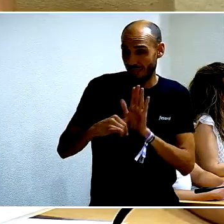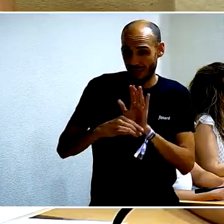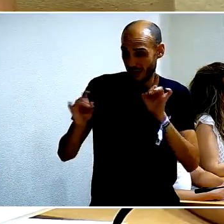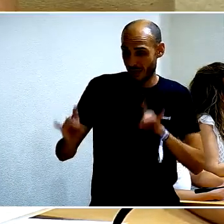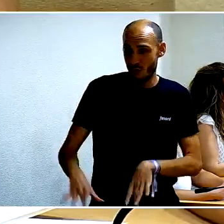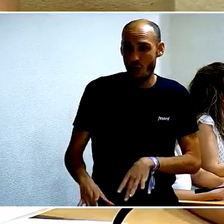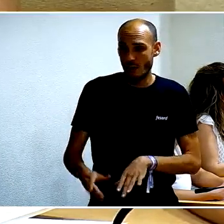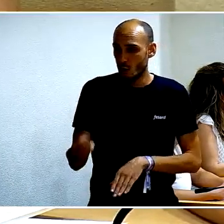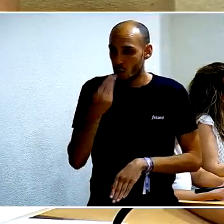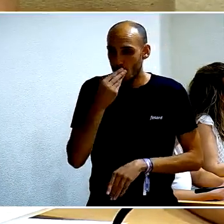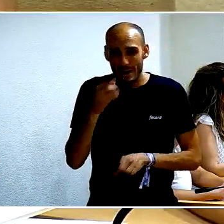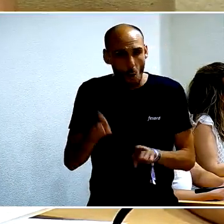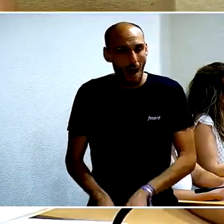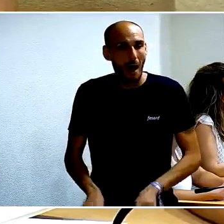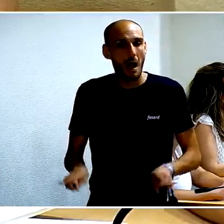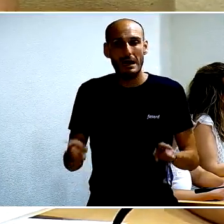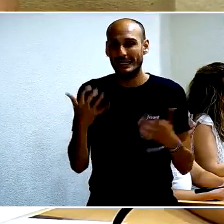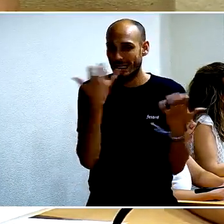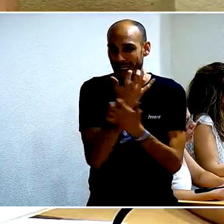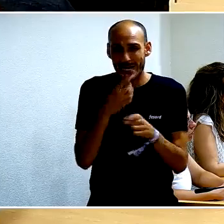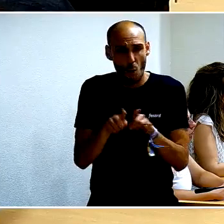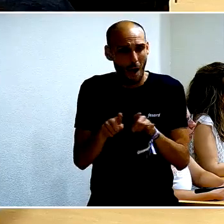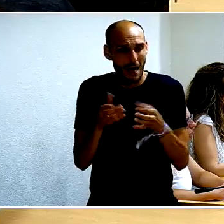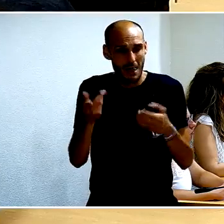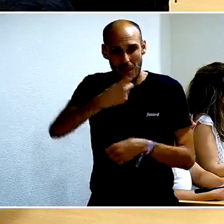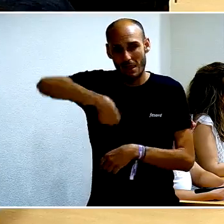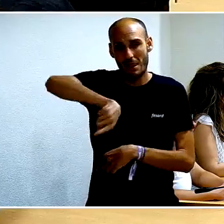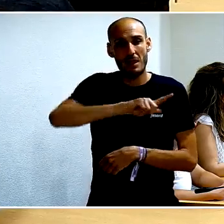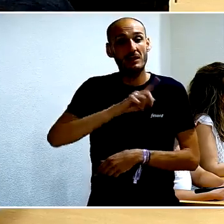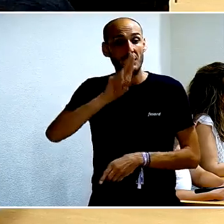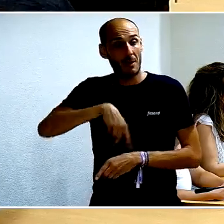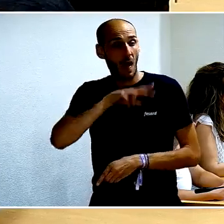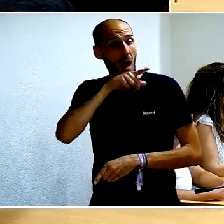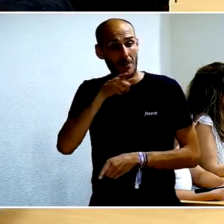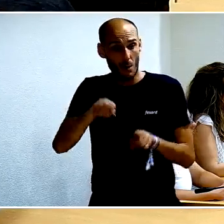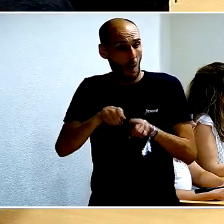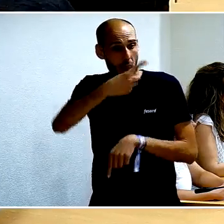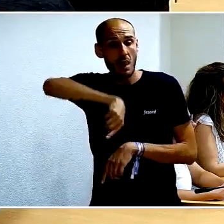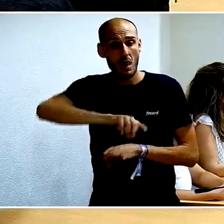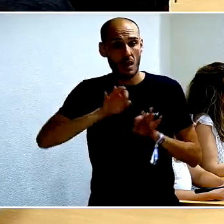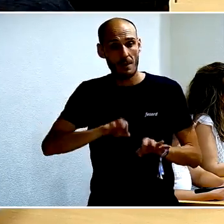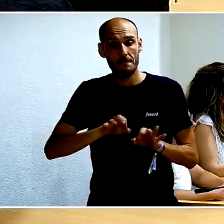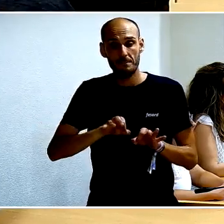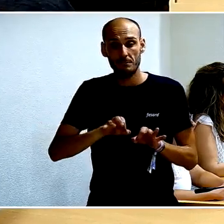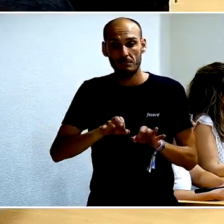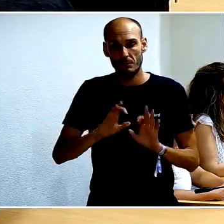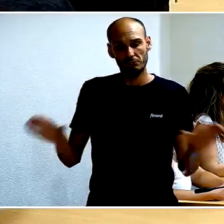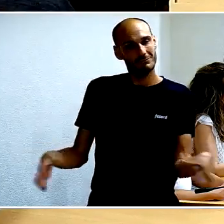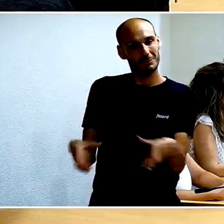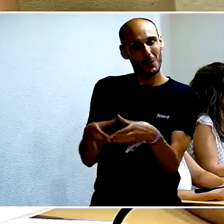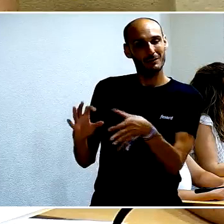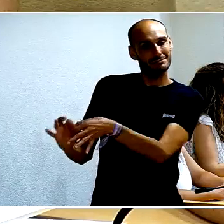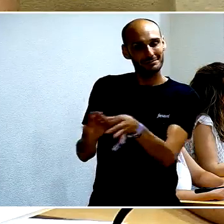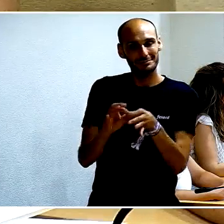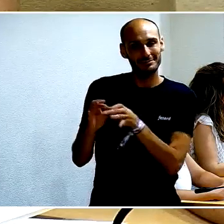com nosaltres, riuen com nosaltres i parlen com nosaltres. Viuen en comunitat amb germanor i